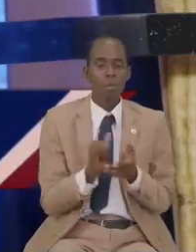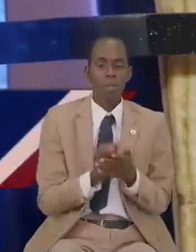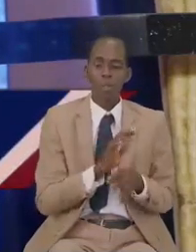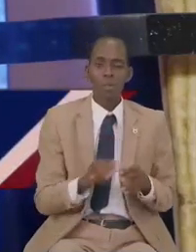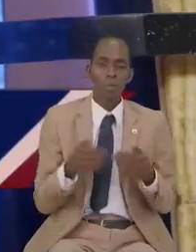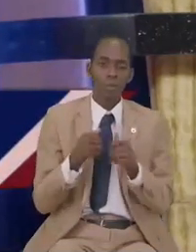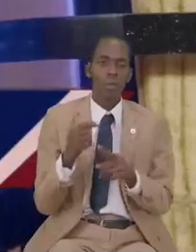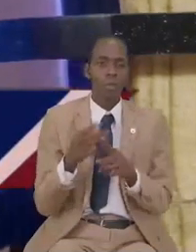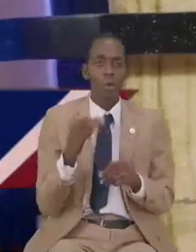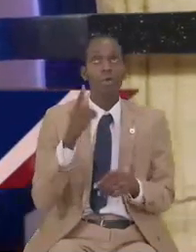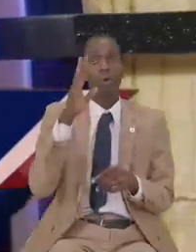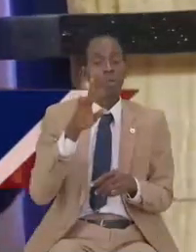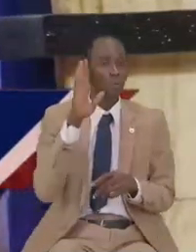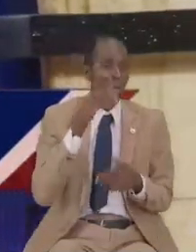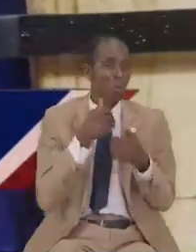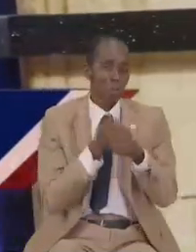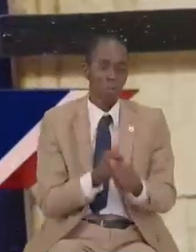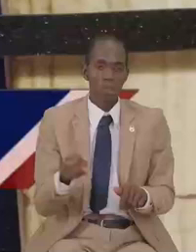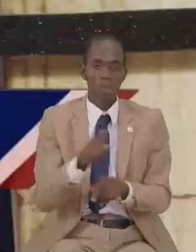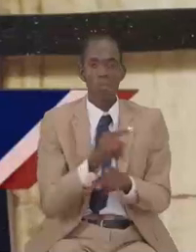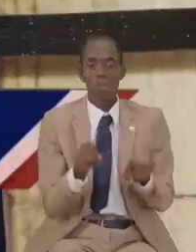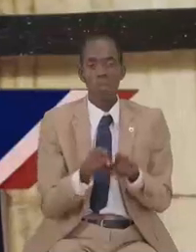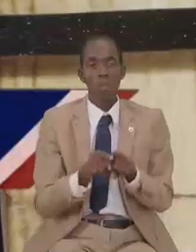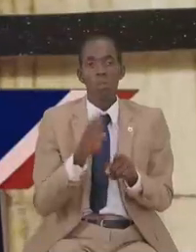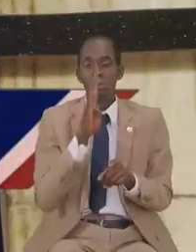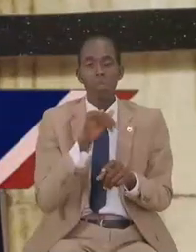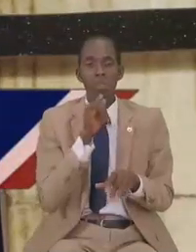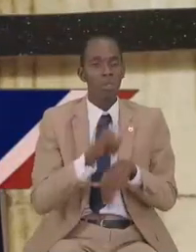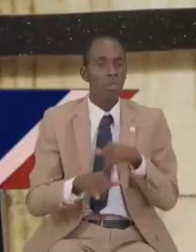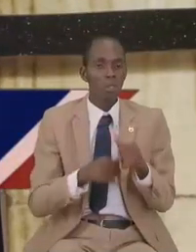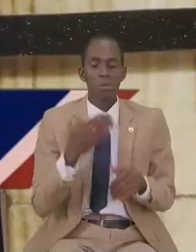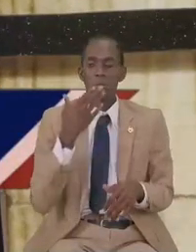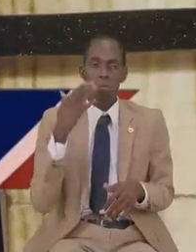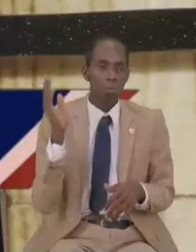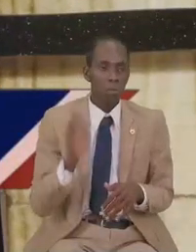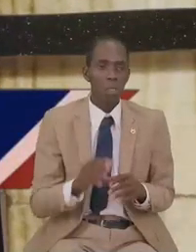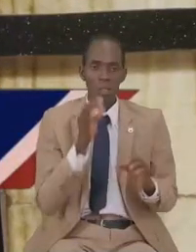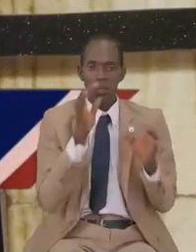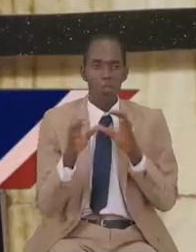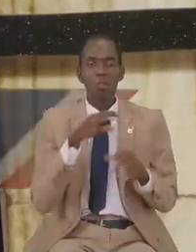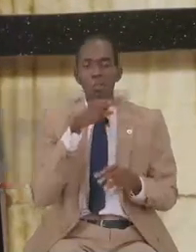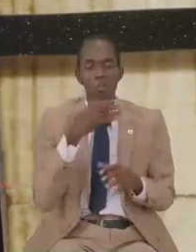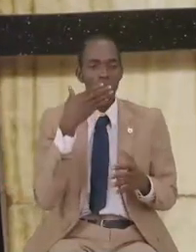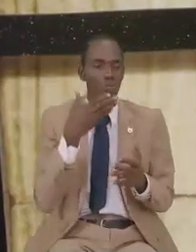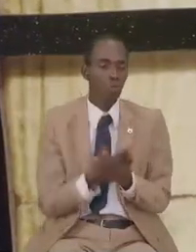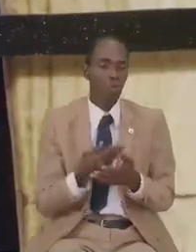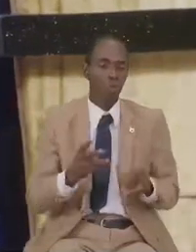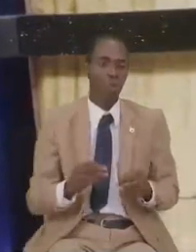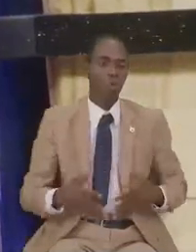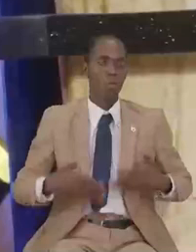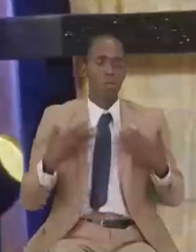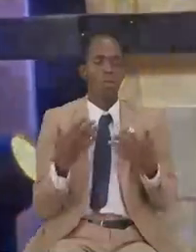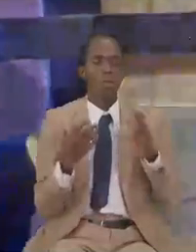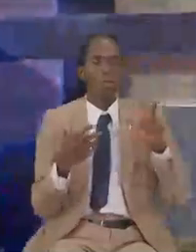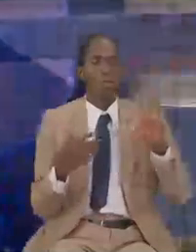alors tu vas embrasser leur caractère. Ne vous y trompez pas, les bonnes compagnies corrompent les bonnes mœurs.